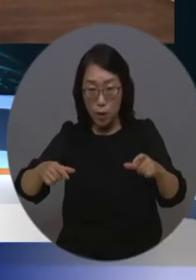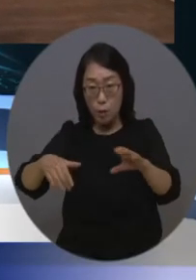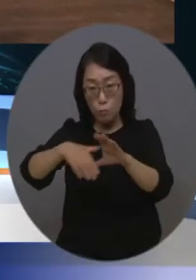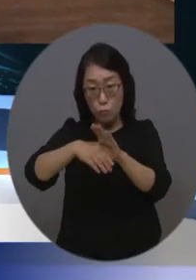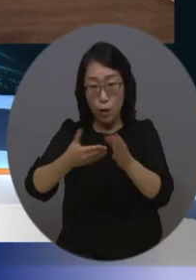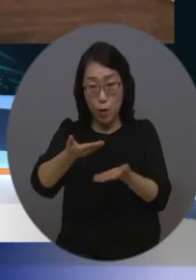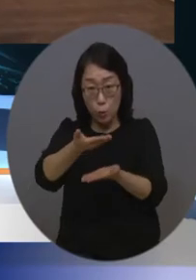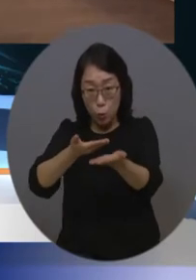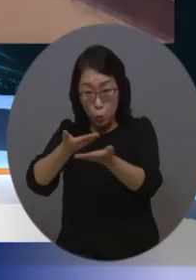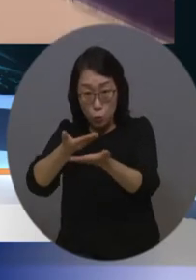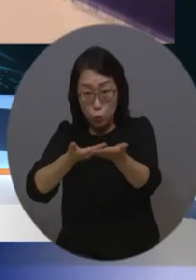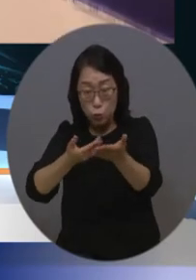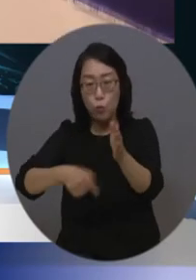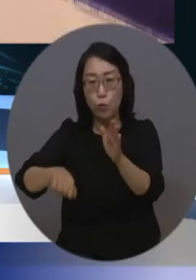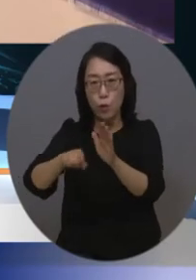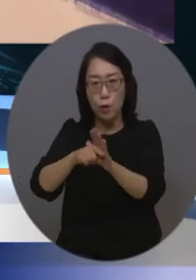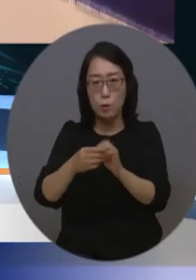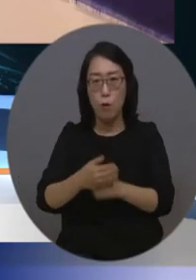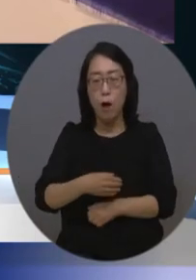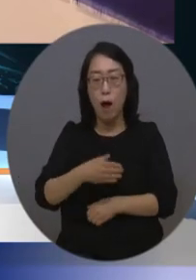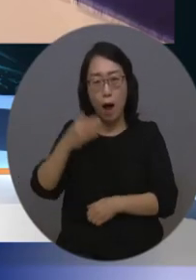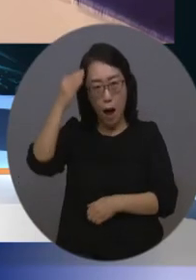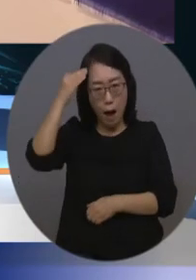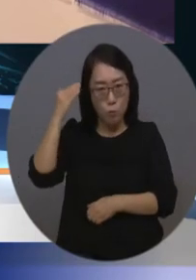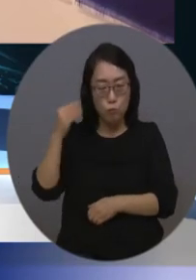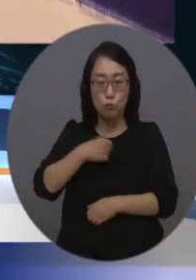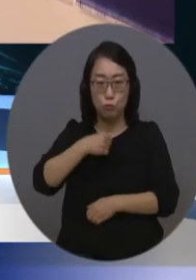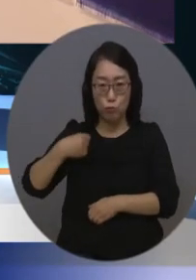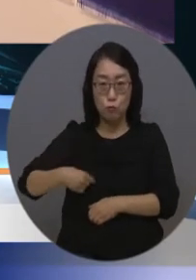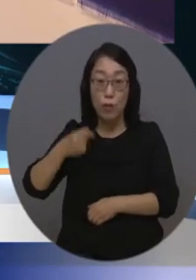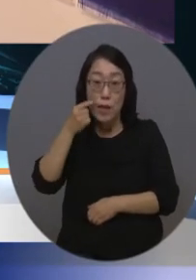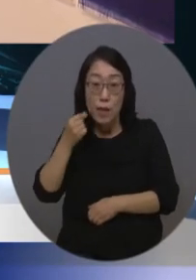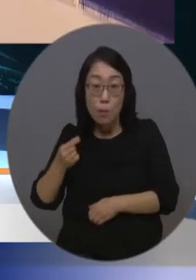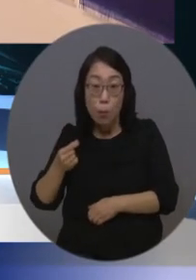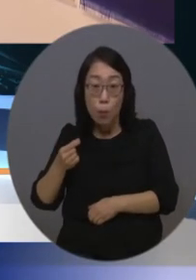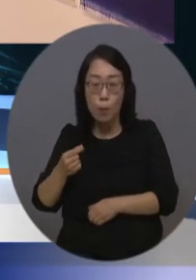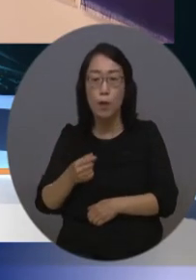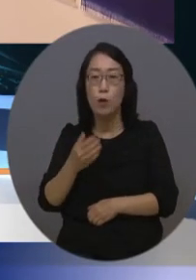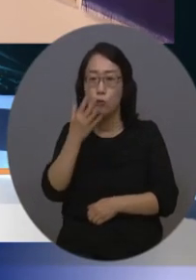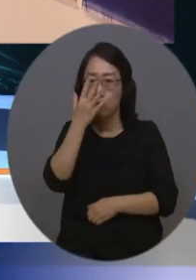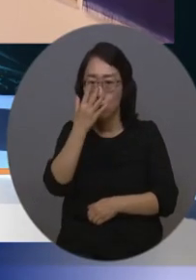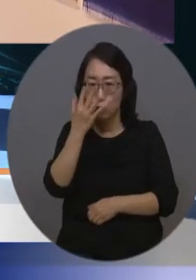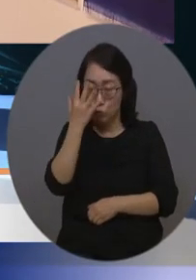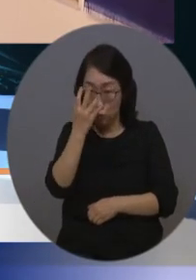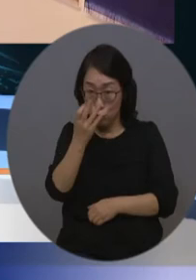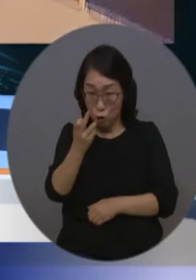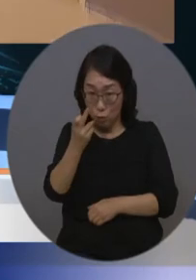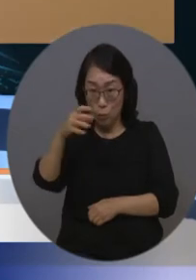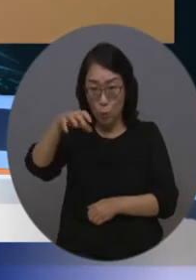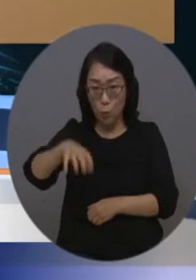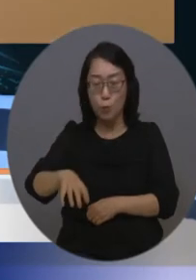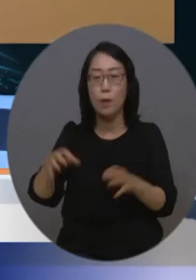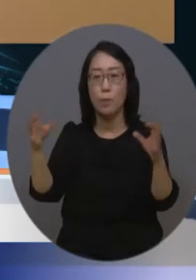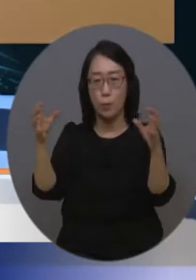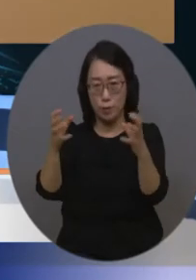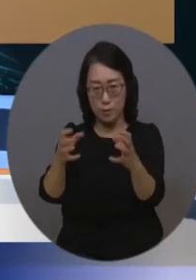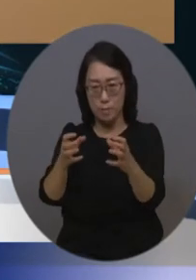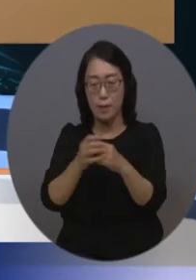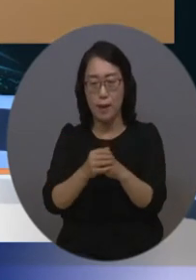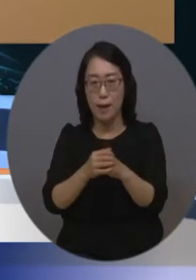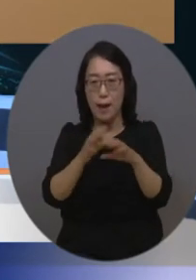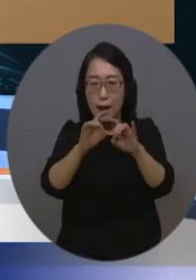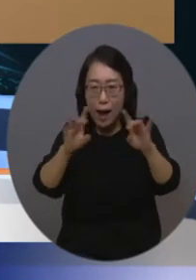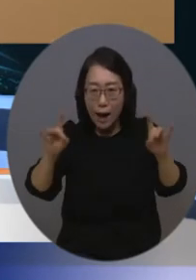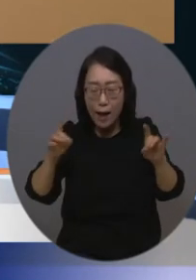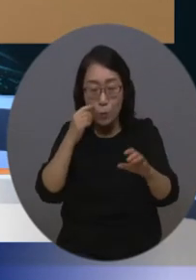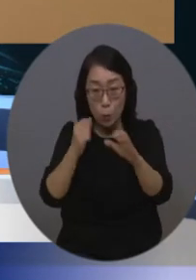활성화하기 위해 한중일 작가들의 작품이 전남 순천에 모였습니다. 각국의 작품들이 특색 있는 매력을 선사해